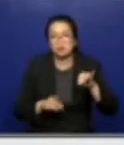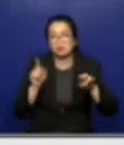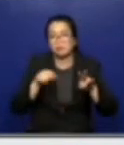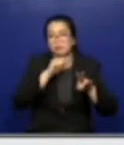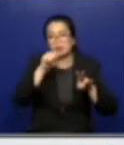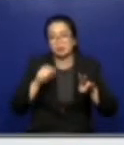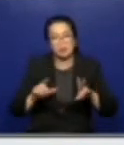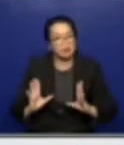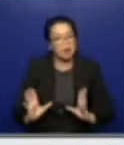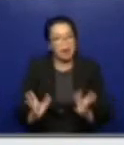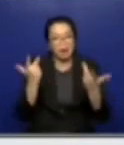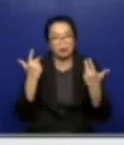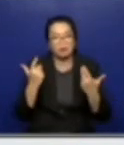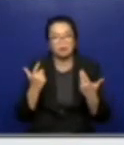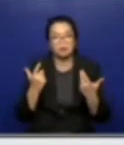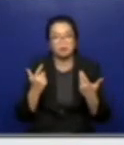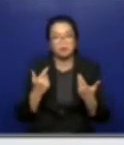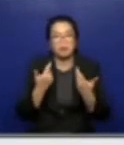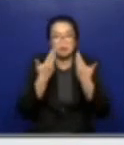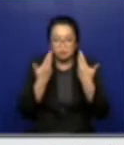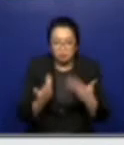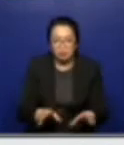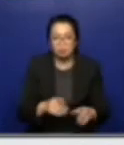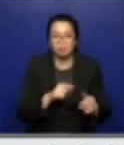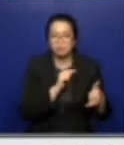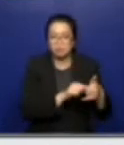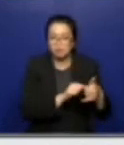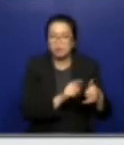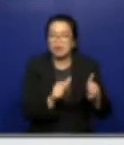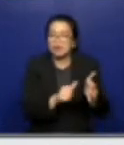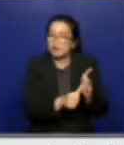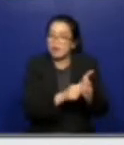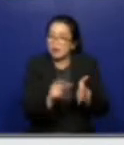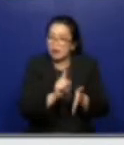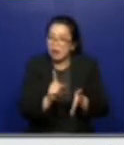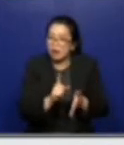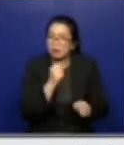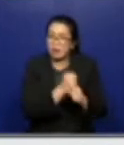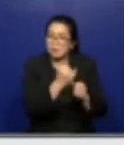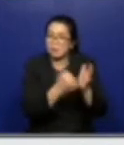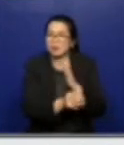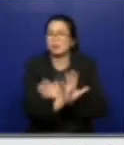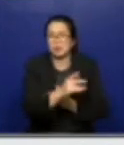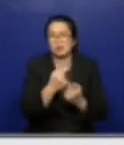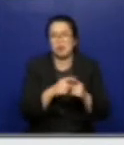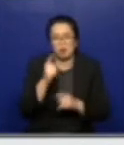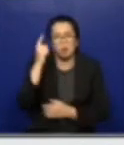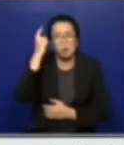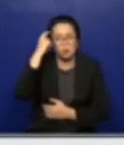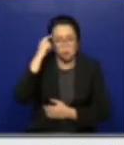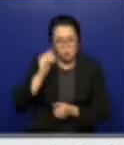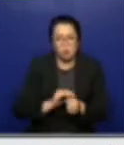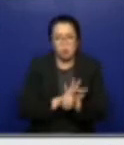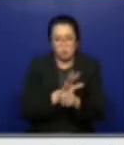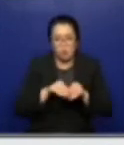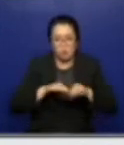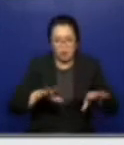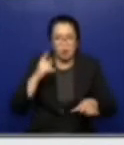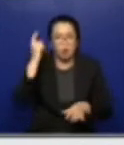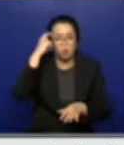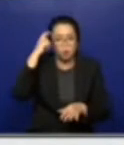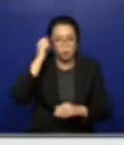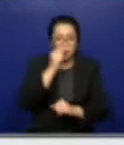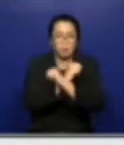ไปแล้วท่านทำอะไรต่อครับผมไม่ได้ว่าท่านทำผิดนะครับโอเคตอนนั้นเรามีเรื่องโรคระบาดเราต้องการการรับ